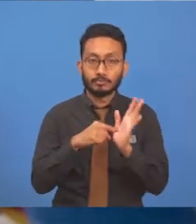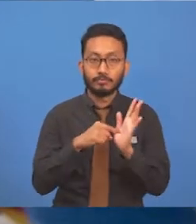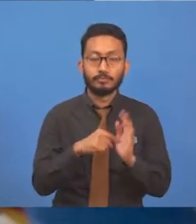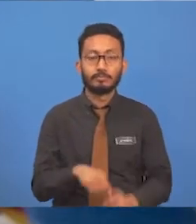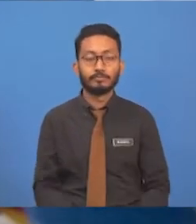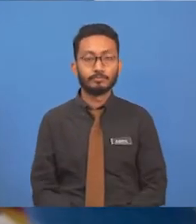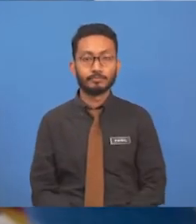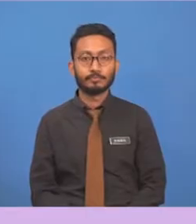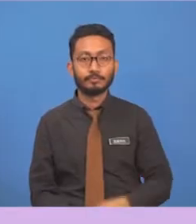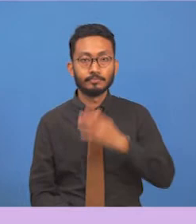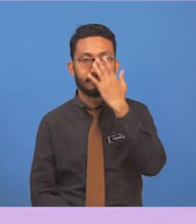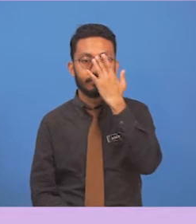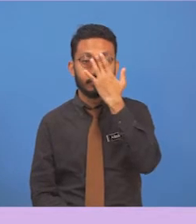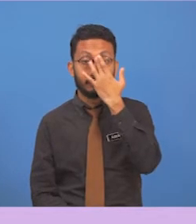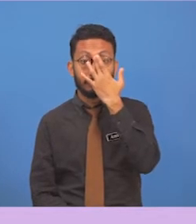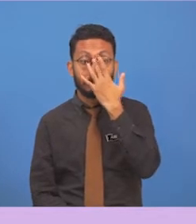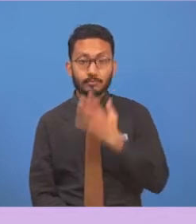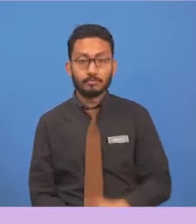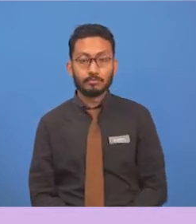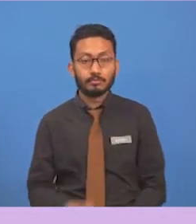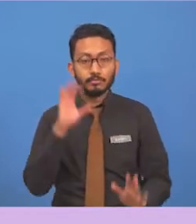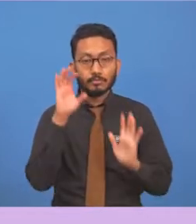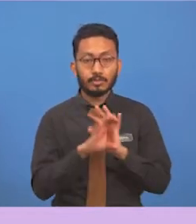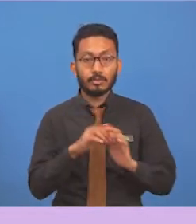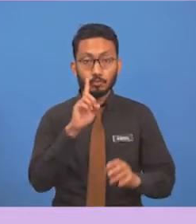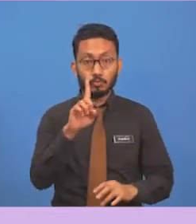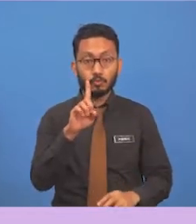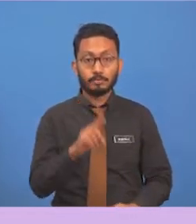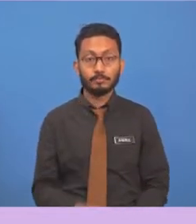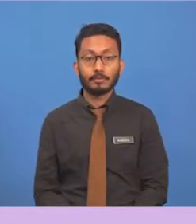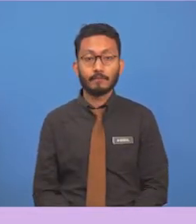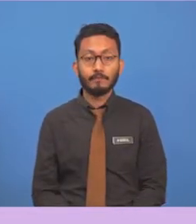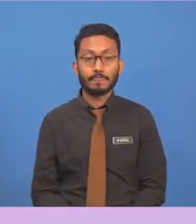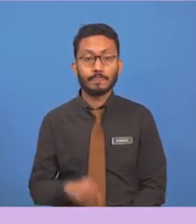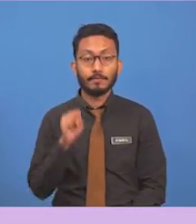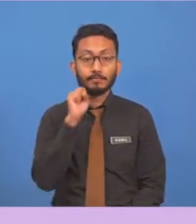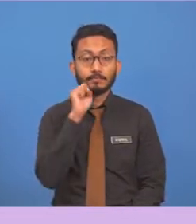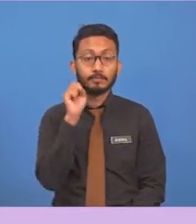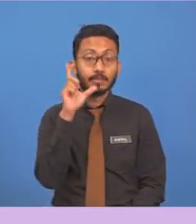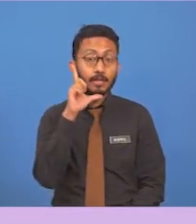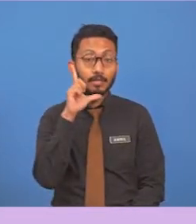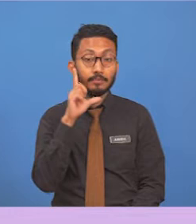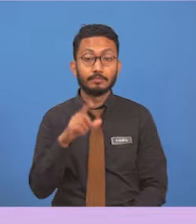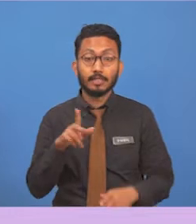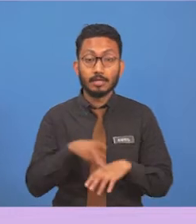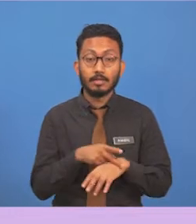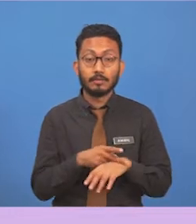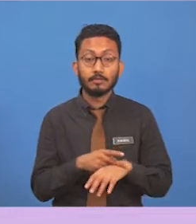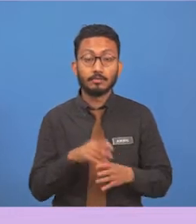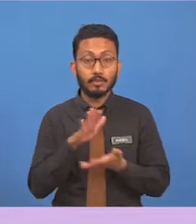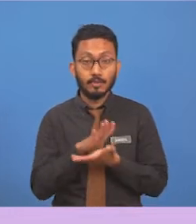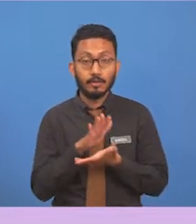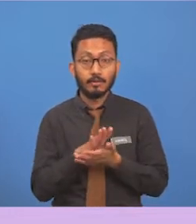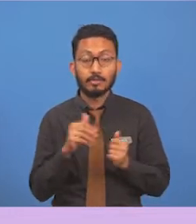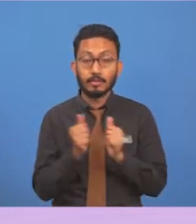dipaparkan dalam screen gambar pertama suling memakai pakaian sekolah dengan kemas